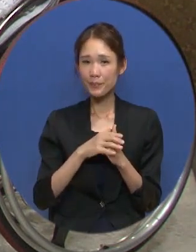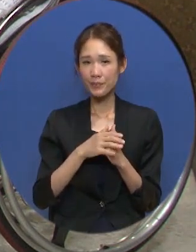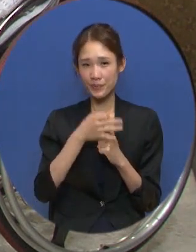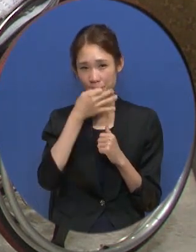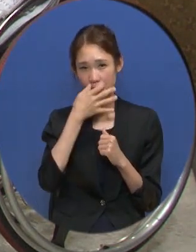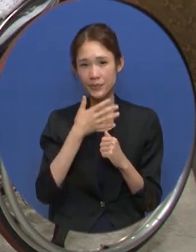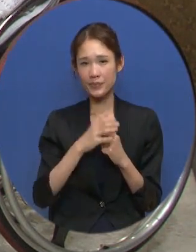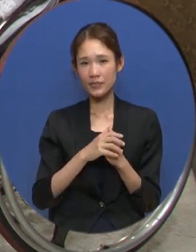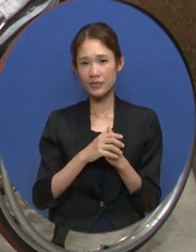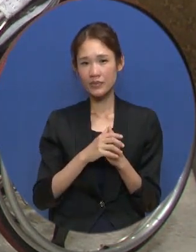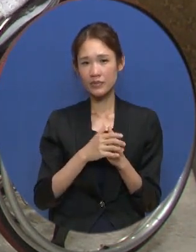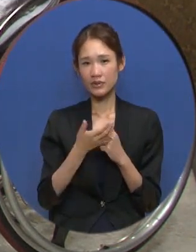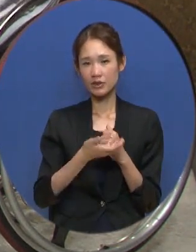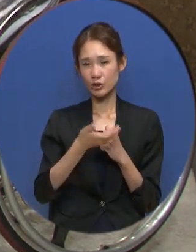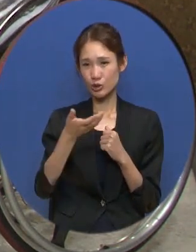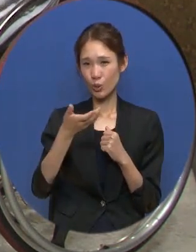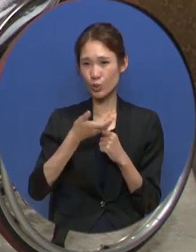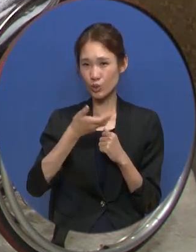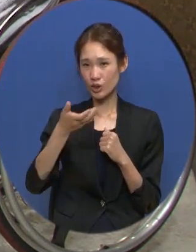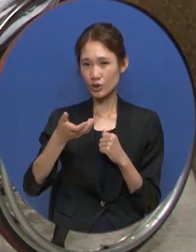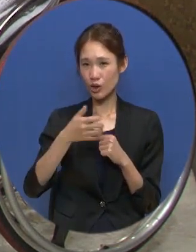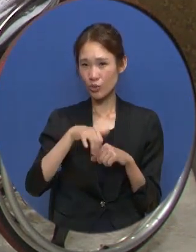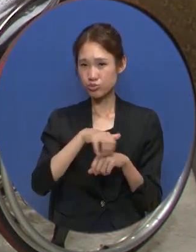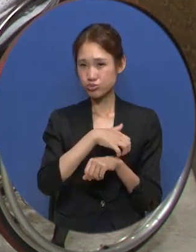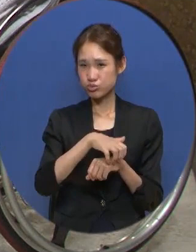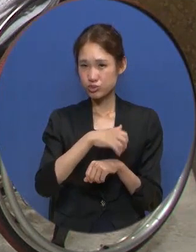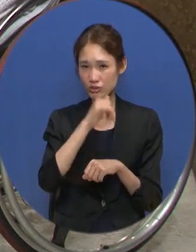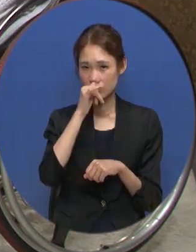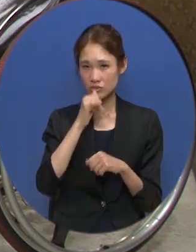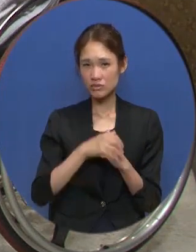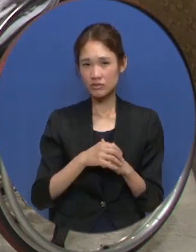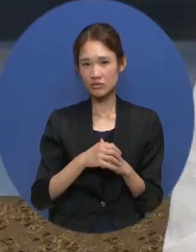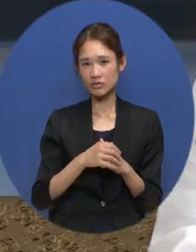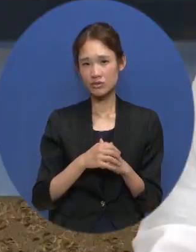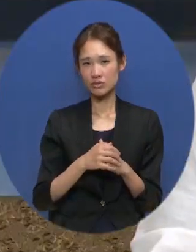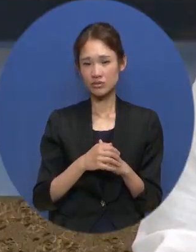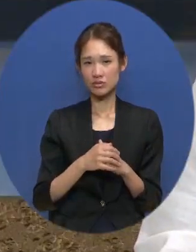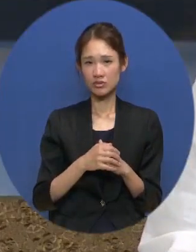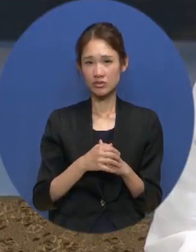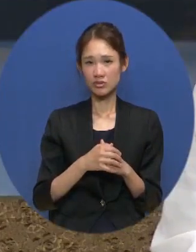힘들죠. 그게 네, 이동하시는데도 불편함이 있으실 거고.